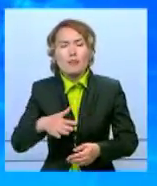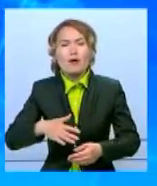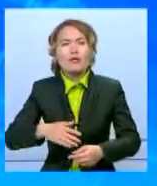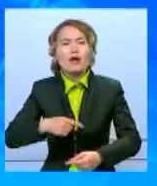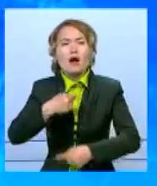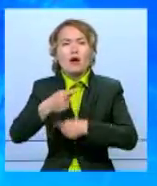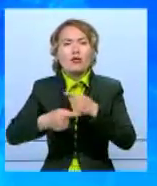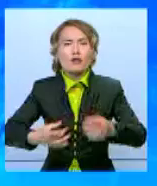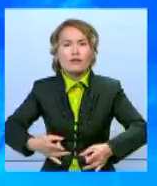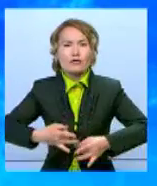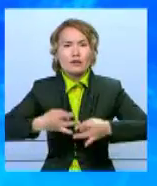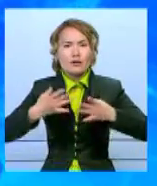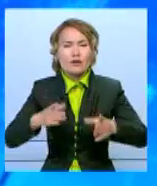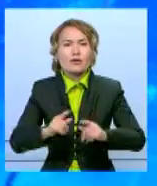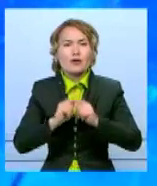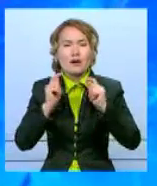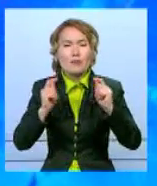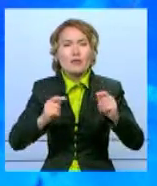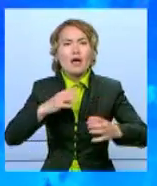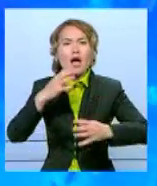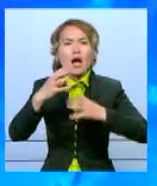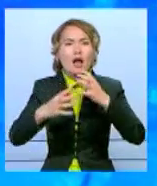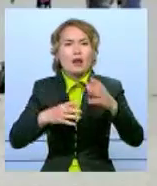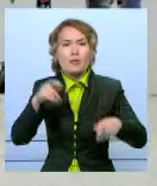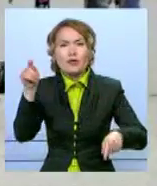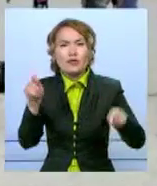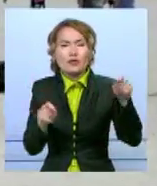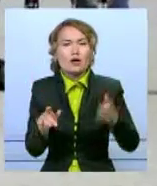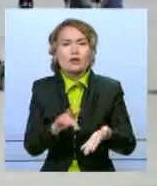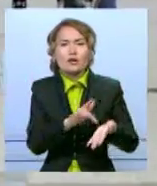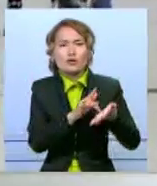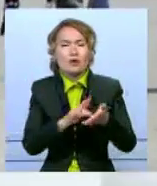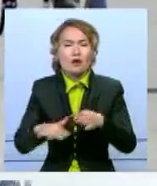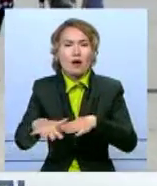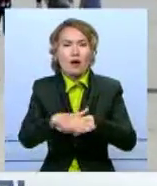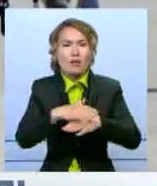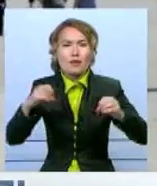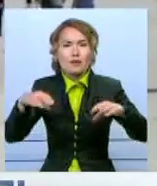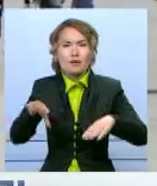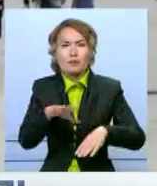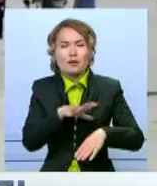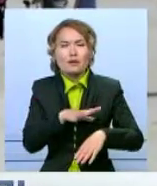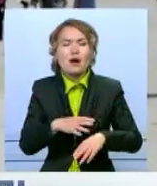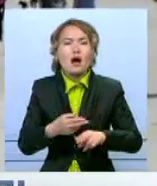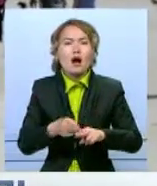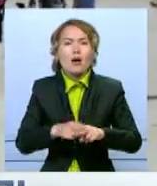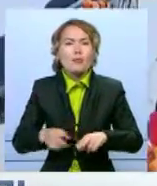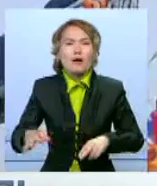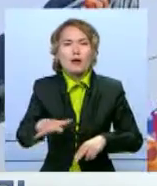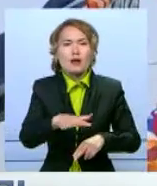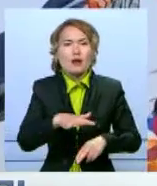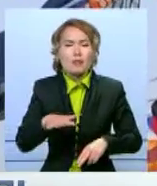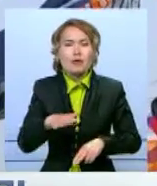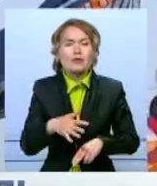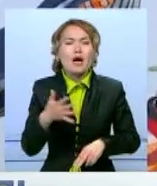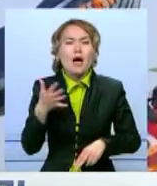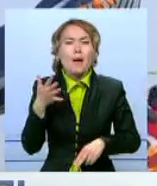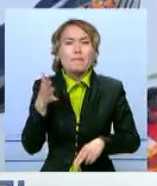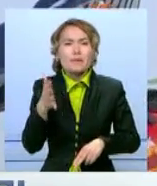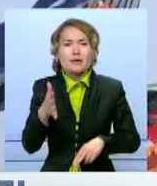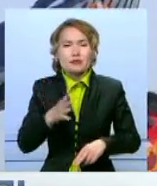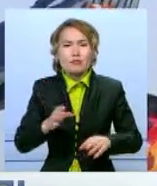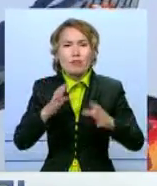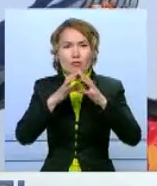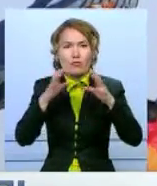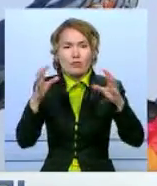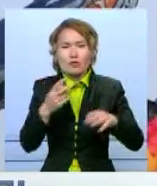батпырауықтар фестиваль басалды. Шараға әлемнің түкпір-түкпірінен саяхатшылар ағылып келген. Қазірдің өзінде Арал көгінен 5000-ға тарта батпырауықты